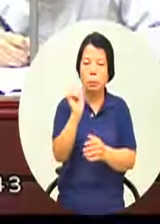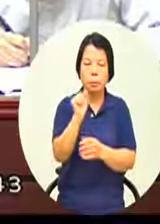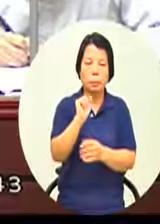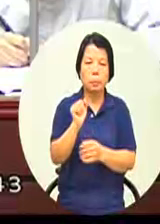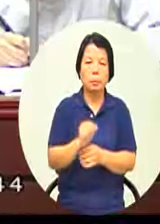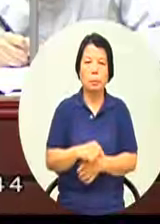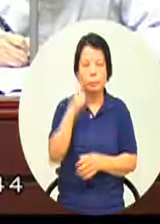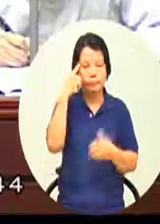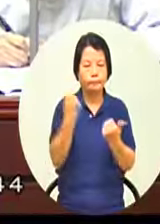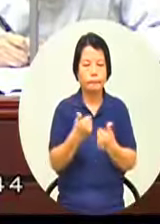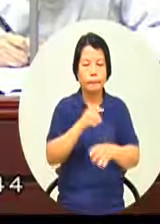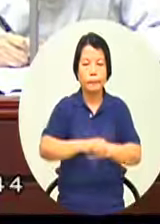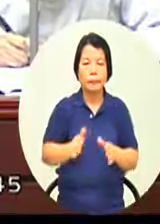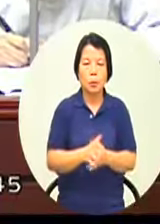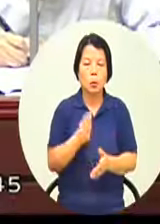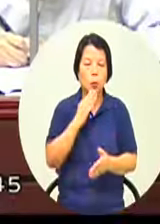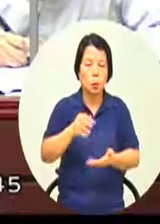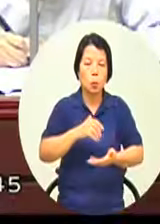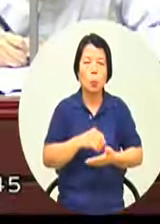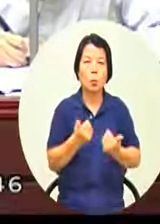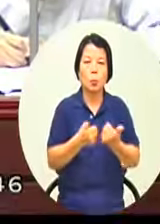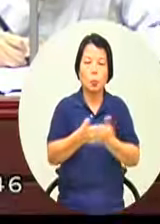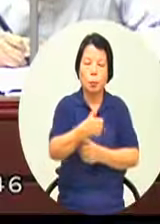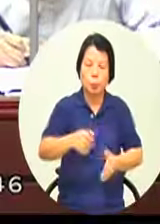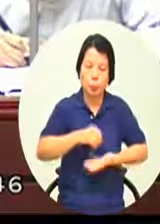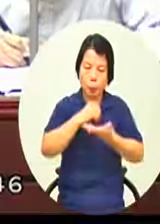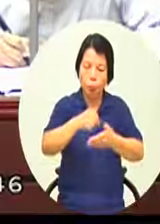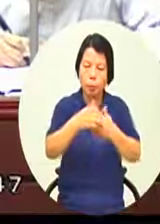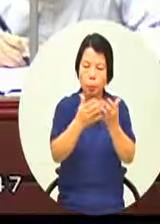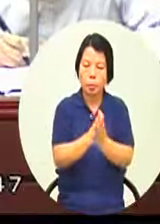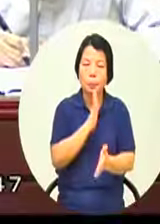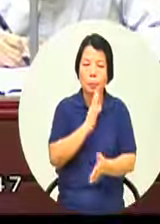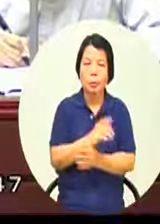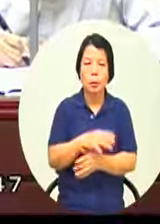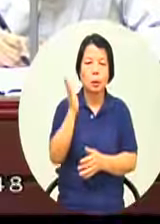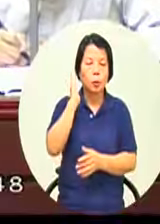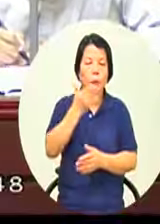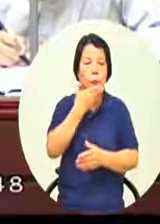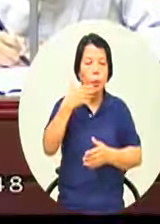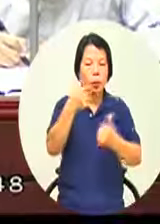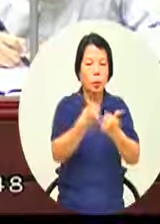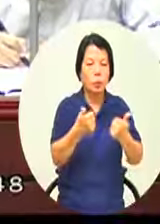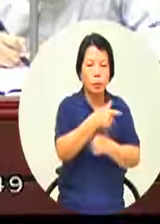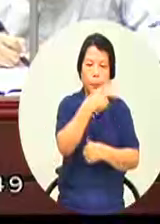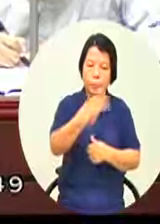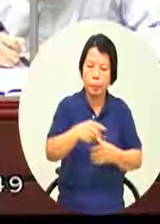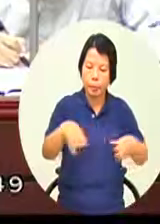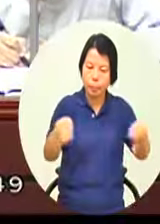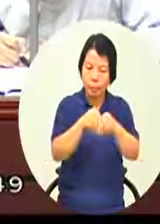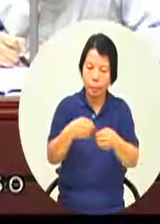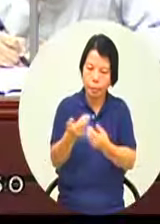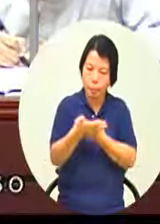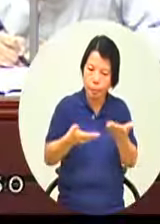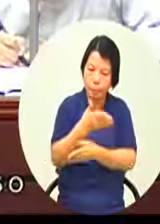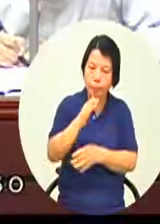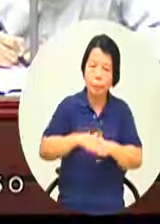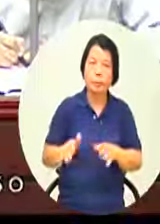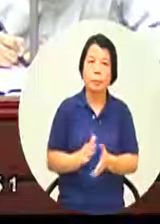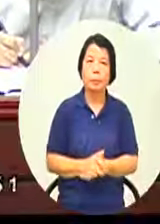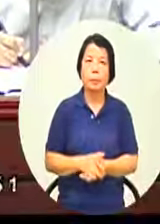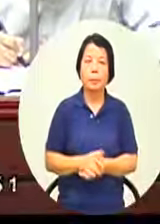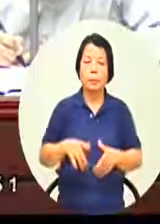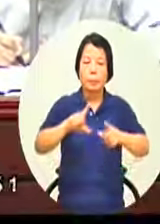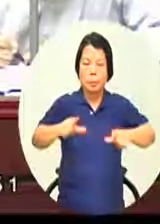议员刚刚提的这个方向再跟这个水利会这边来沟通。那大牌这个加盖哦，这个因为上次也有提